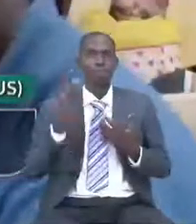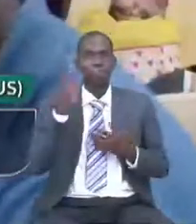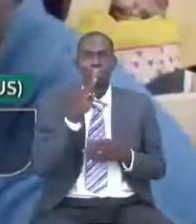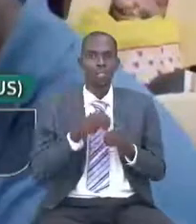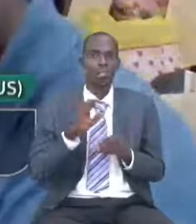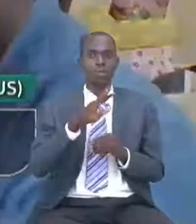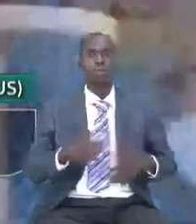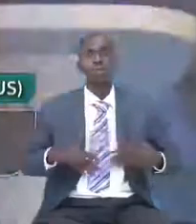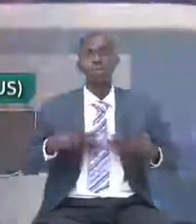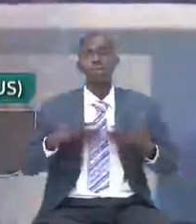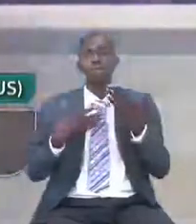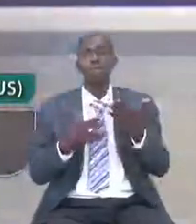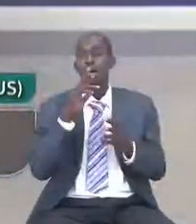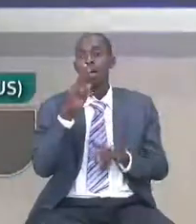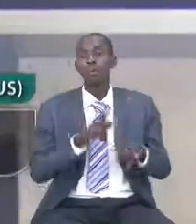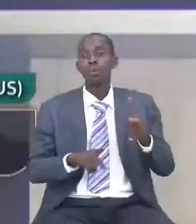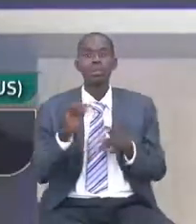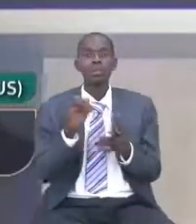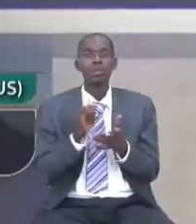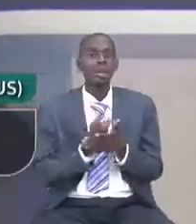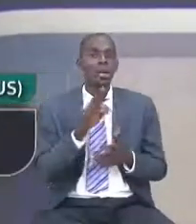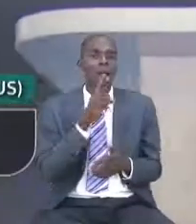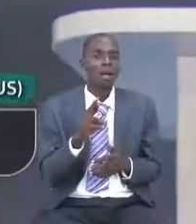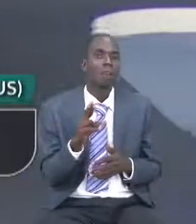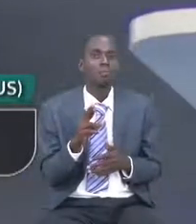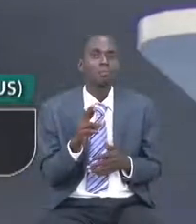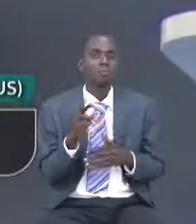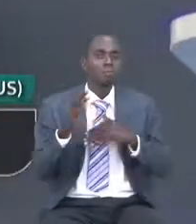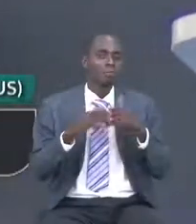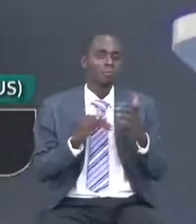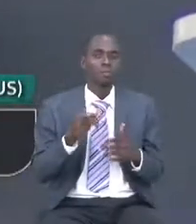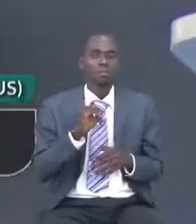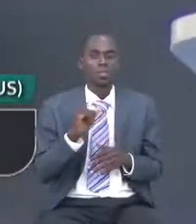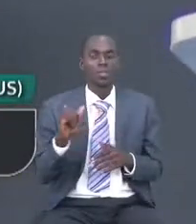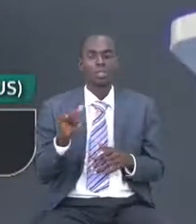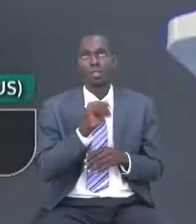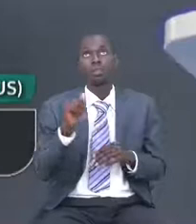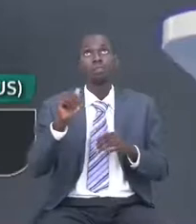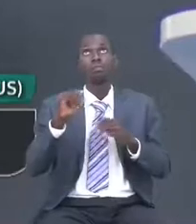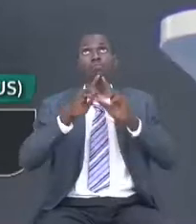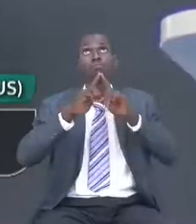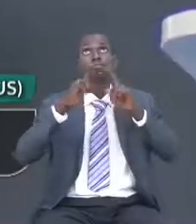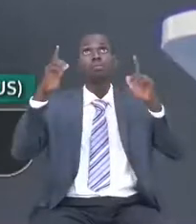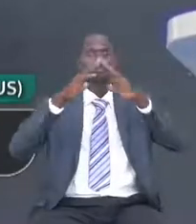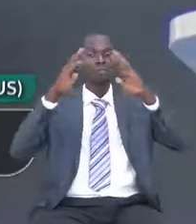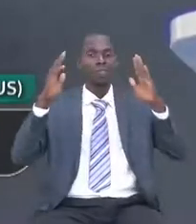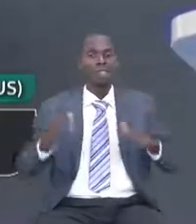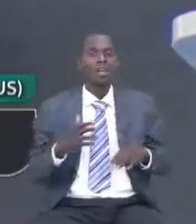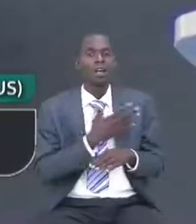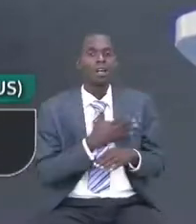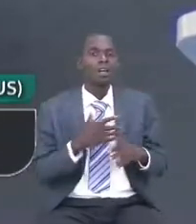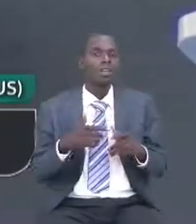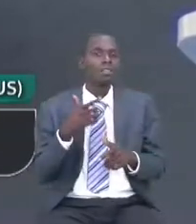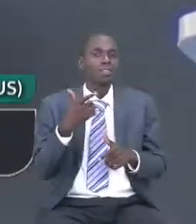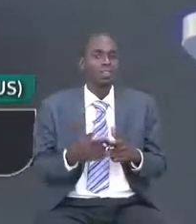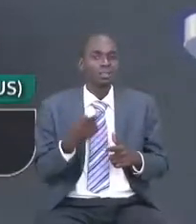zèle sera dans ta vie. Vous savez, il y a des gens qui construisaient une